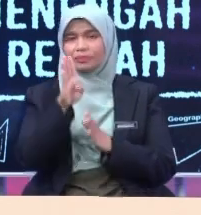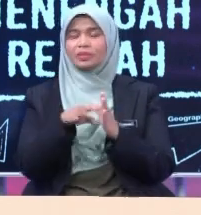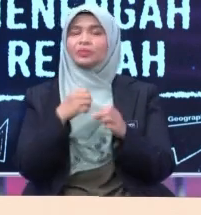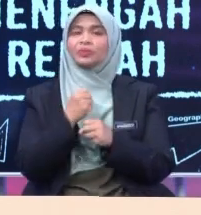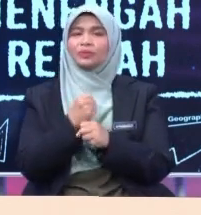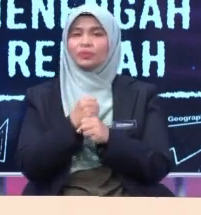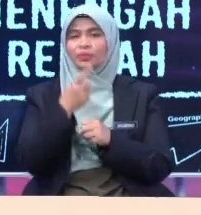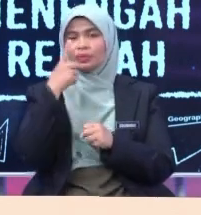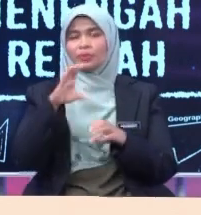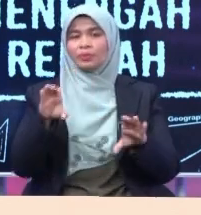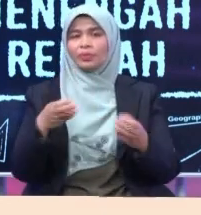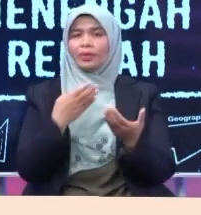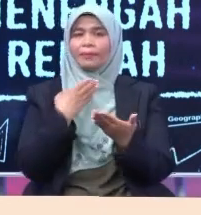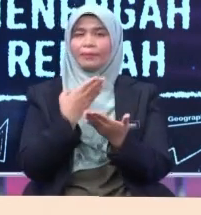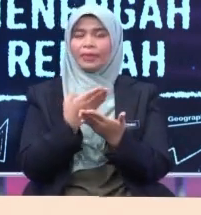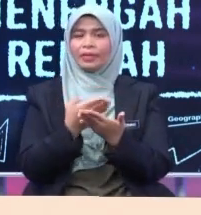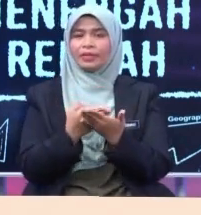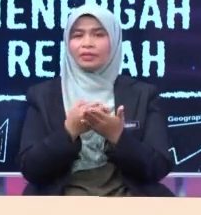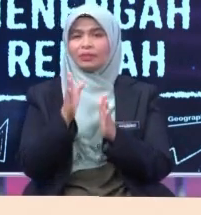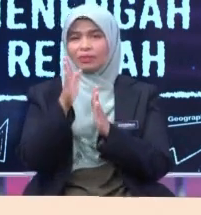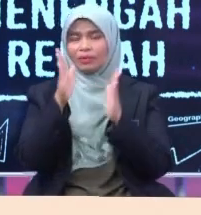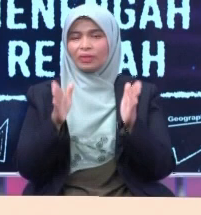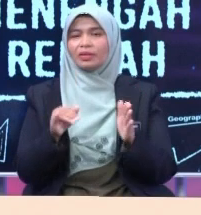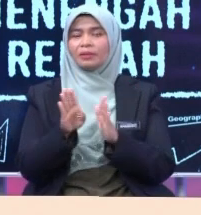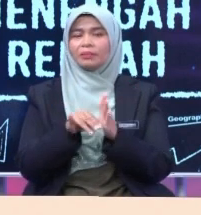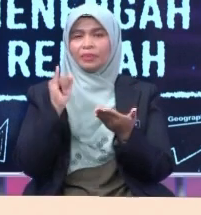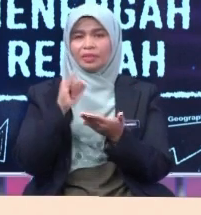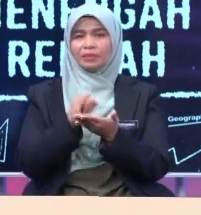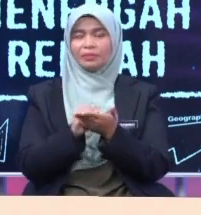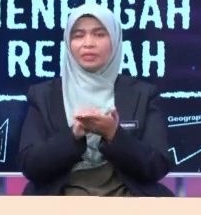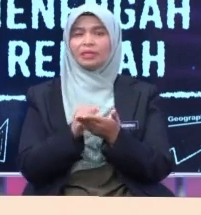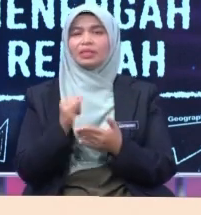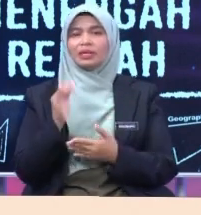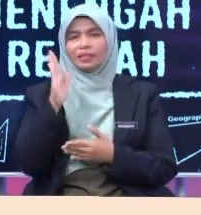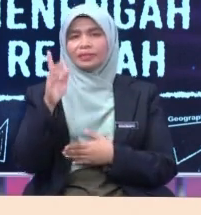untuk melakukan kebaikan. Jadi orang yang beriman pada hari akhirat, dia sentiasa